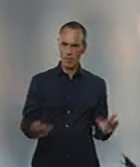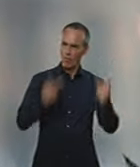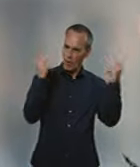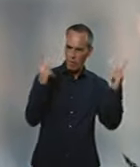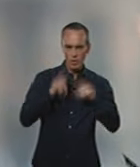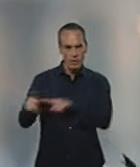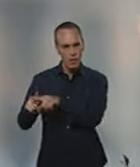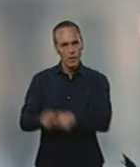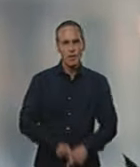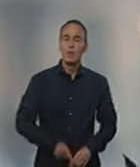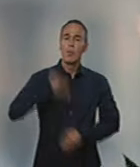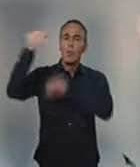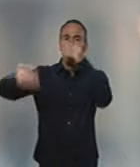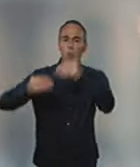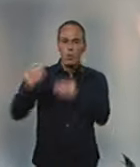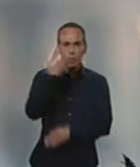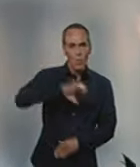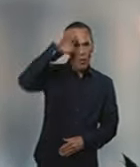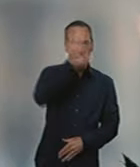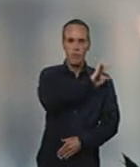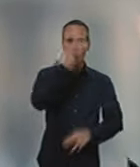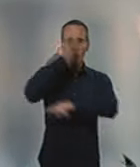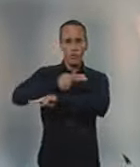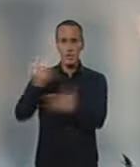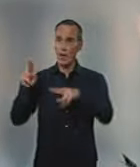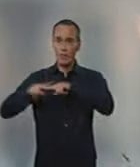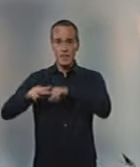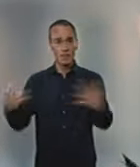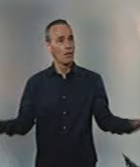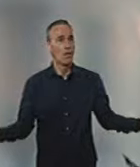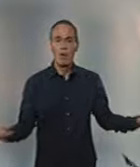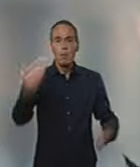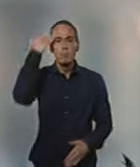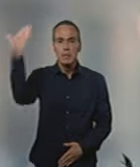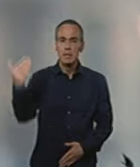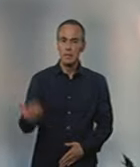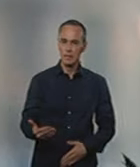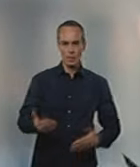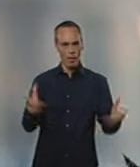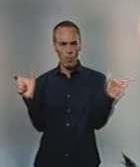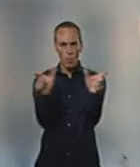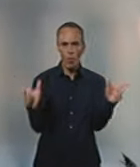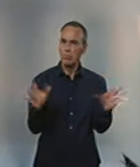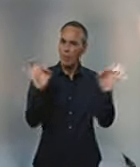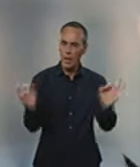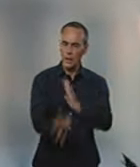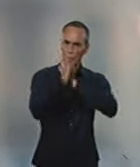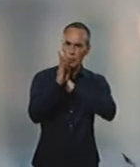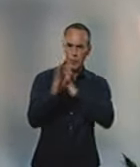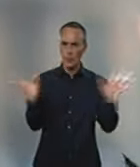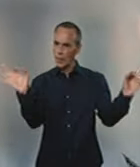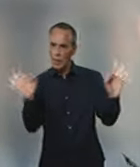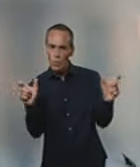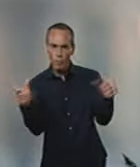reste du monde c'est si tout est ouvert si le rapport aux autres n'est plus maîtrisé si entre chez nous et chez les